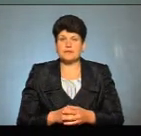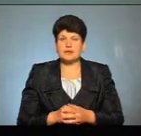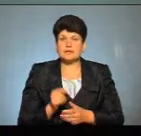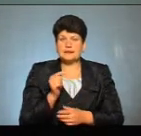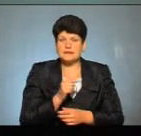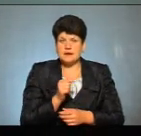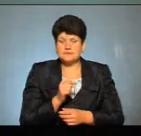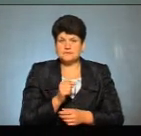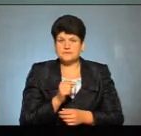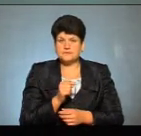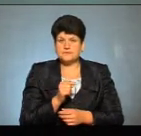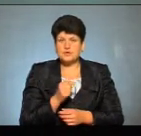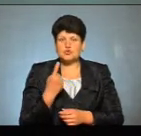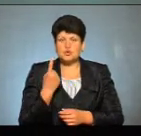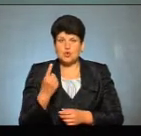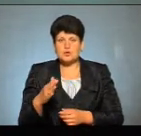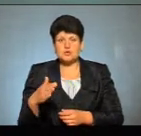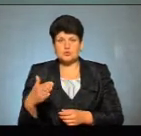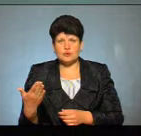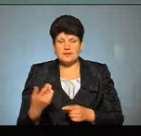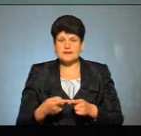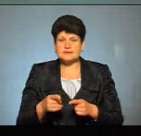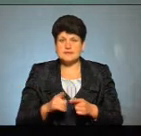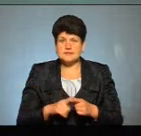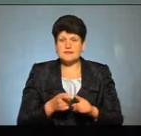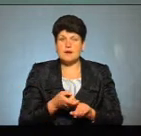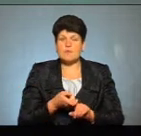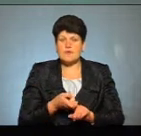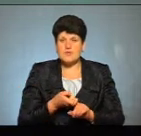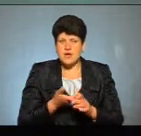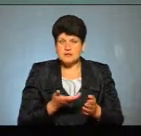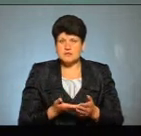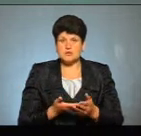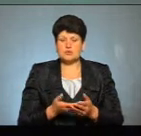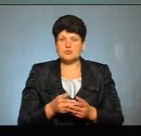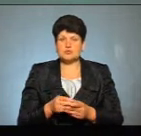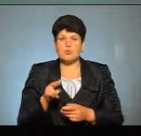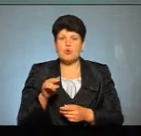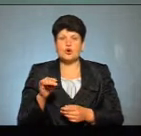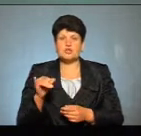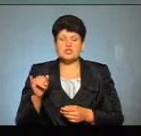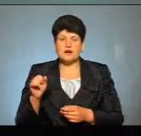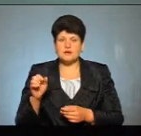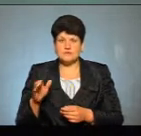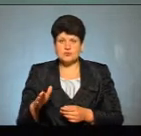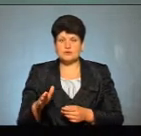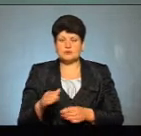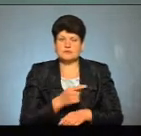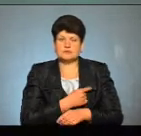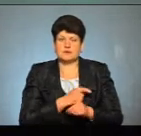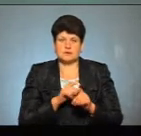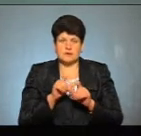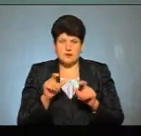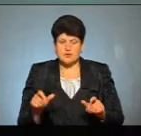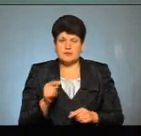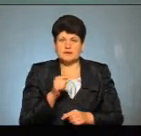Там з одної сторони це пов'язано з Почаївською психоневрологічною лікарнею,